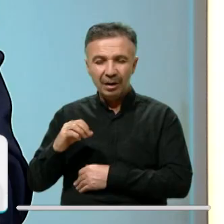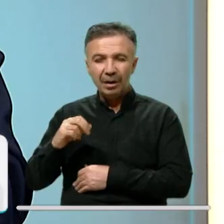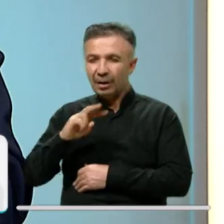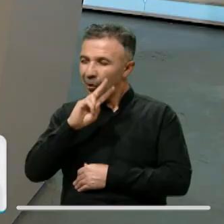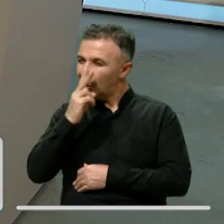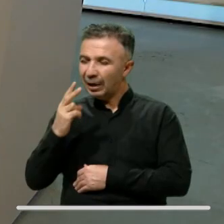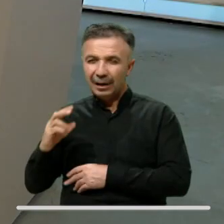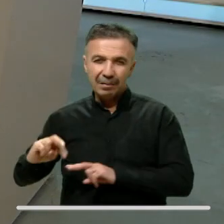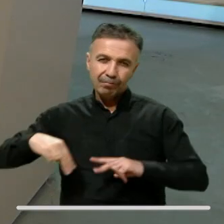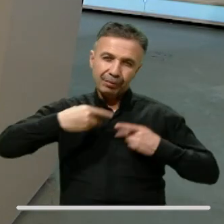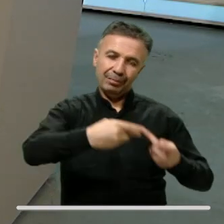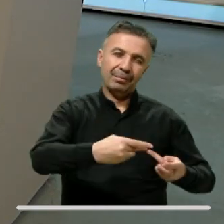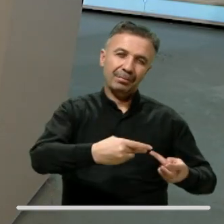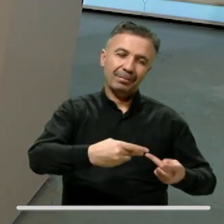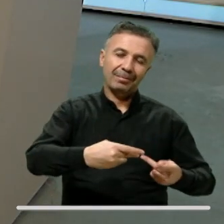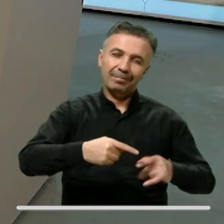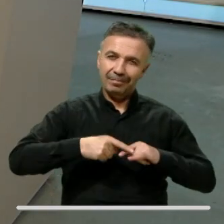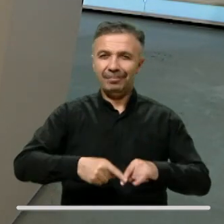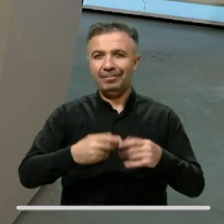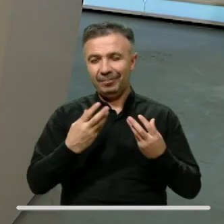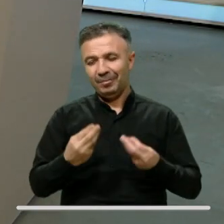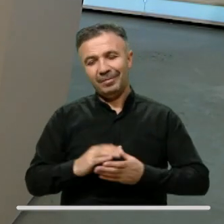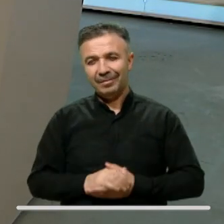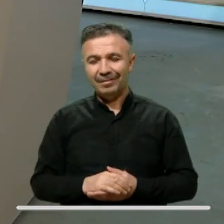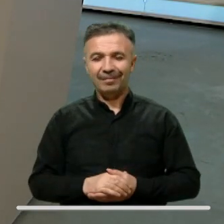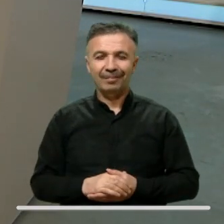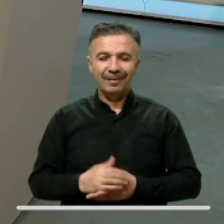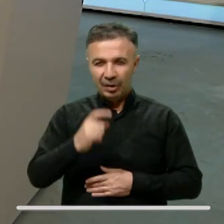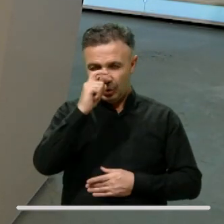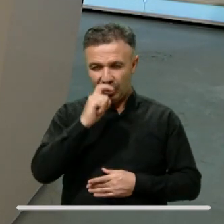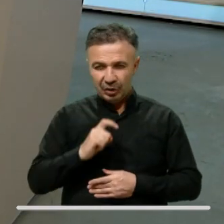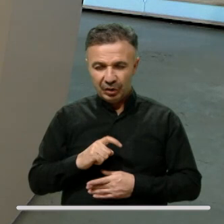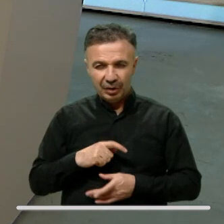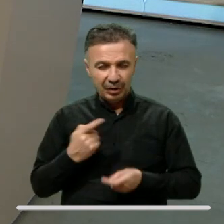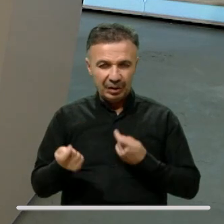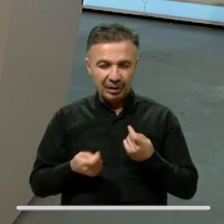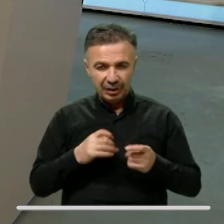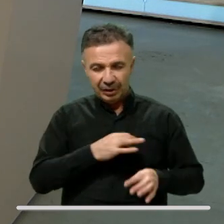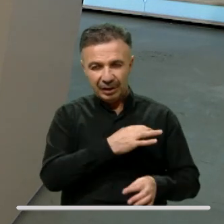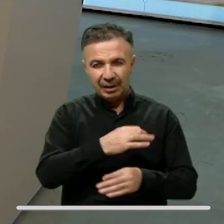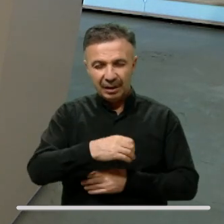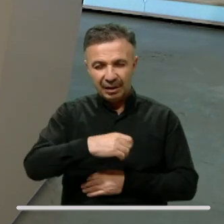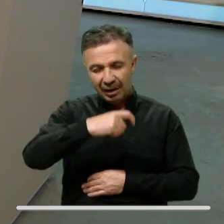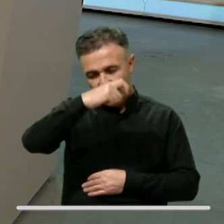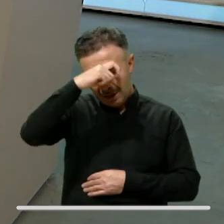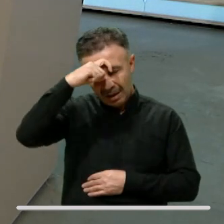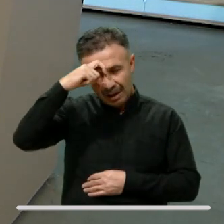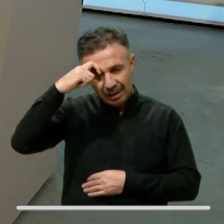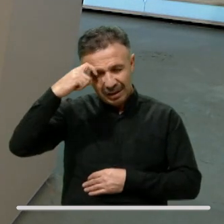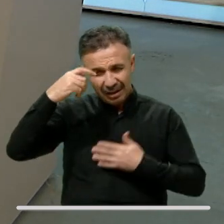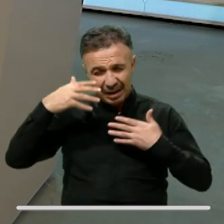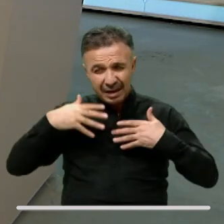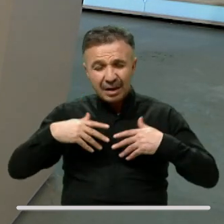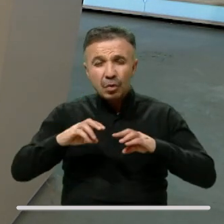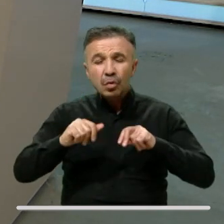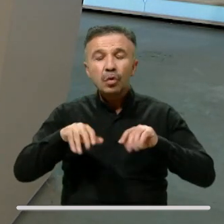helalleşecekler. Eyvallah. İnşallah işçinin, çalışanın, yanımızda çalıştırdığımız insanların alnının teri kurumadan alacaklarını teslim